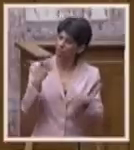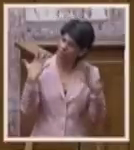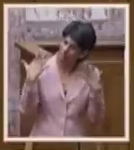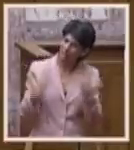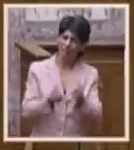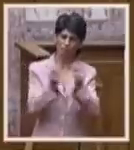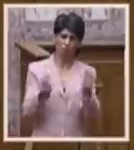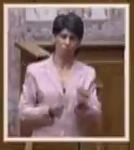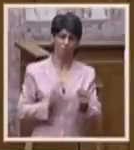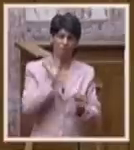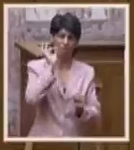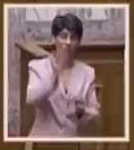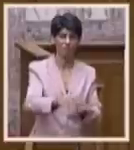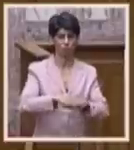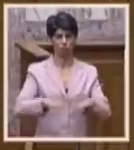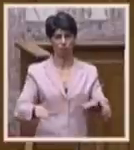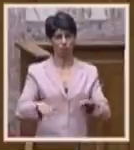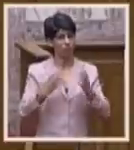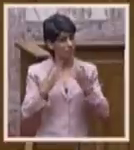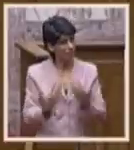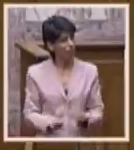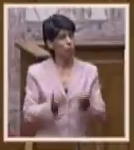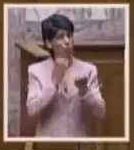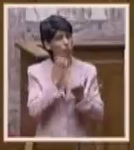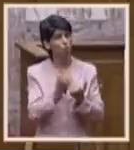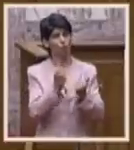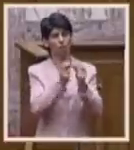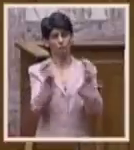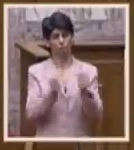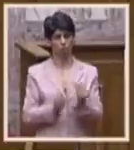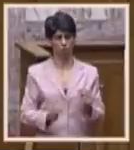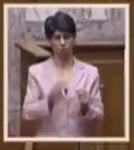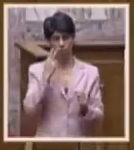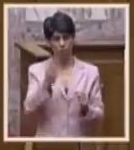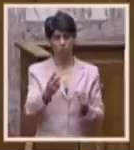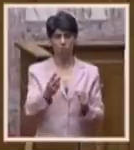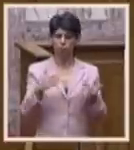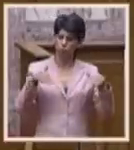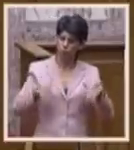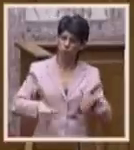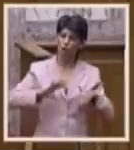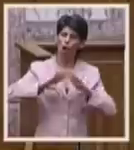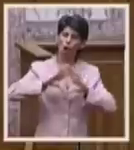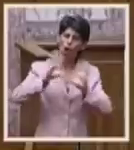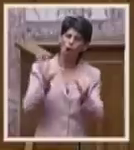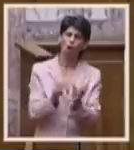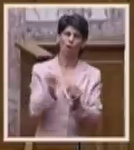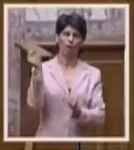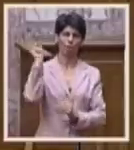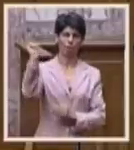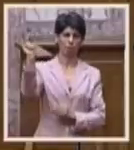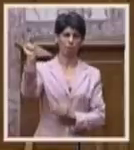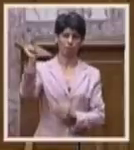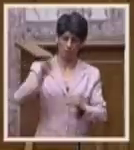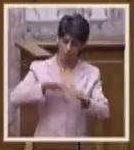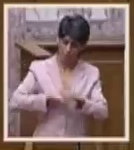έχουμε σοβαρά και θετικά αποτελέσματα. Φανήκαμε μέχρι τώρα συνεπείς σε όλες τις βασικές μας δεσμεύσεις. Περάσαμε μέχρι